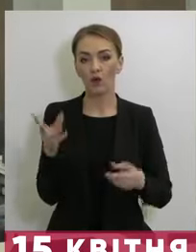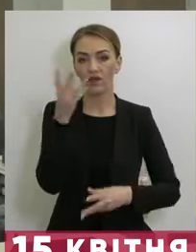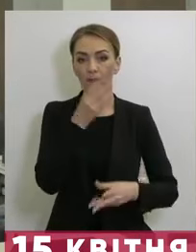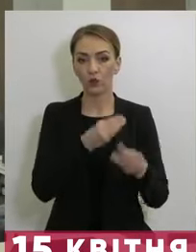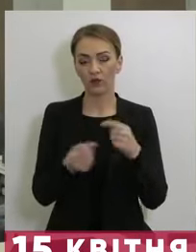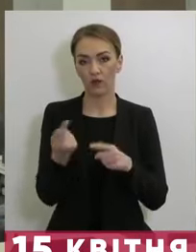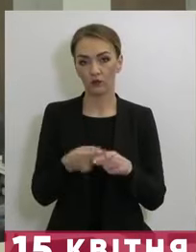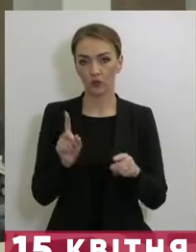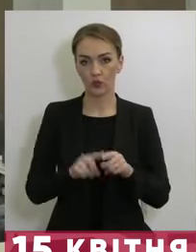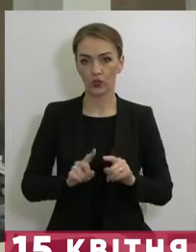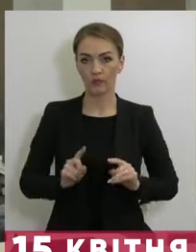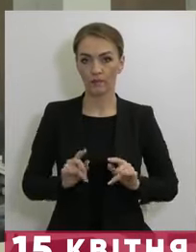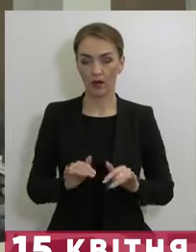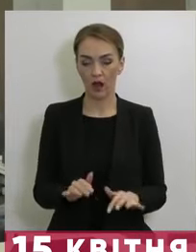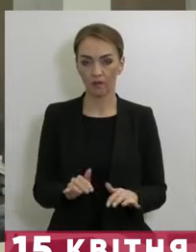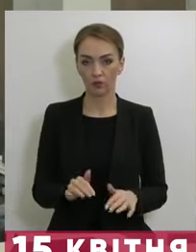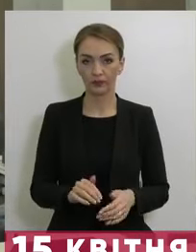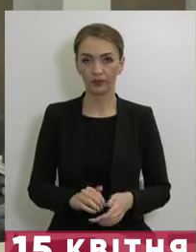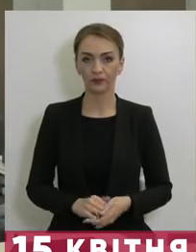цю справу.